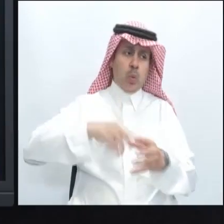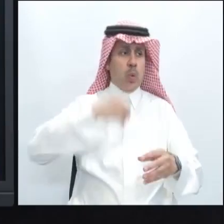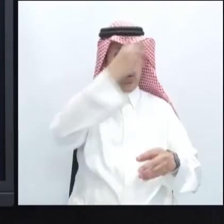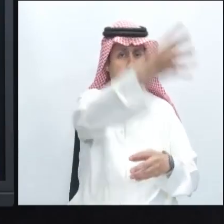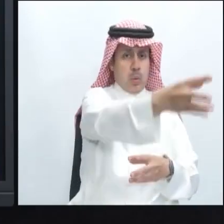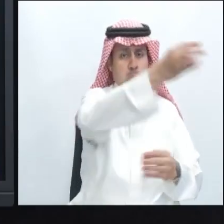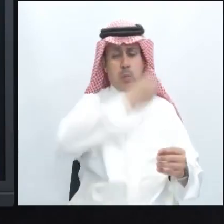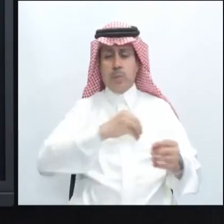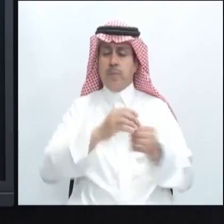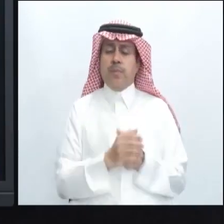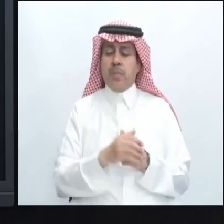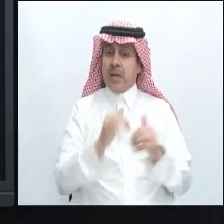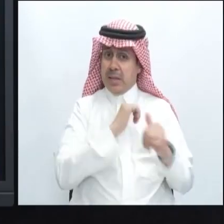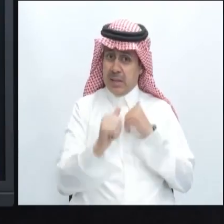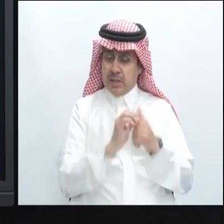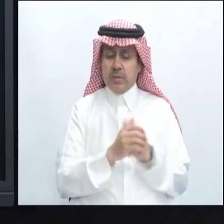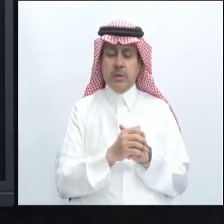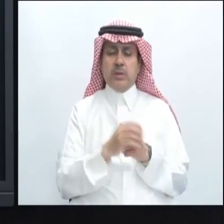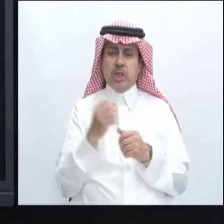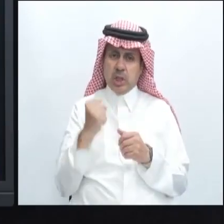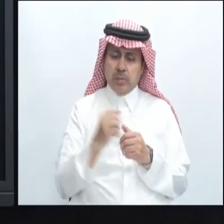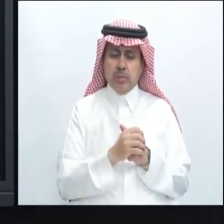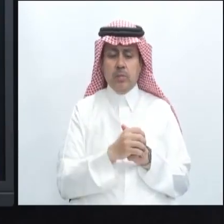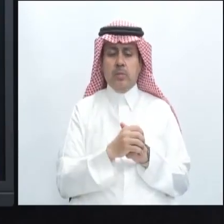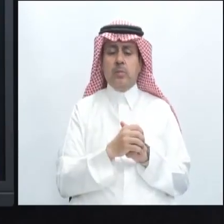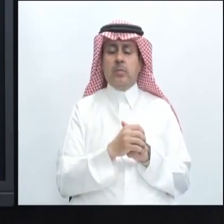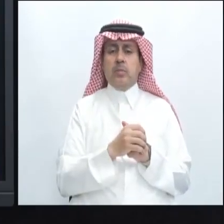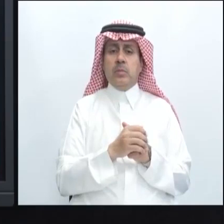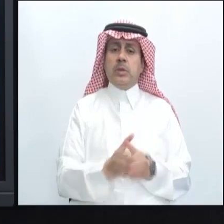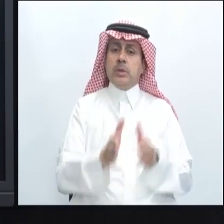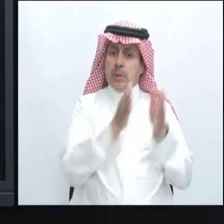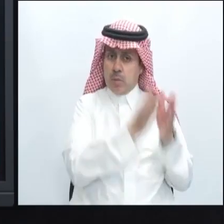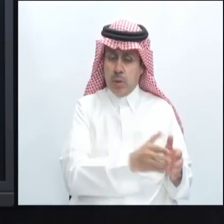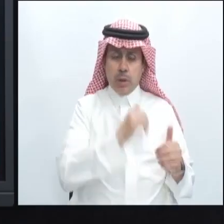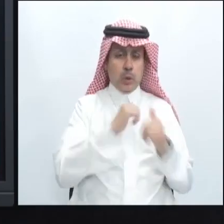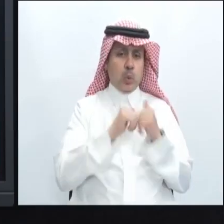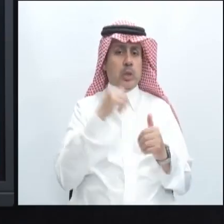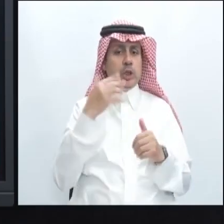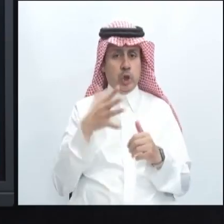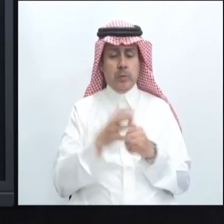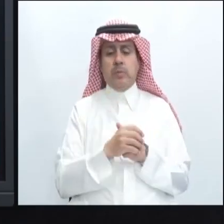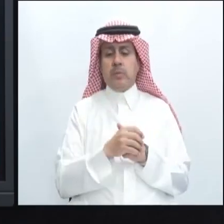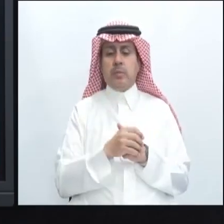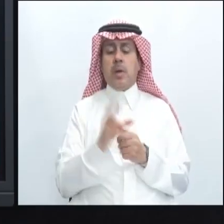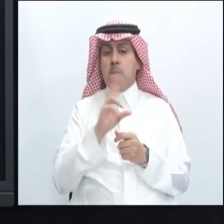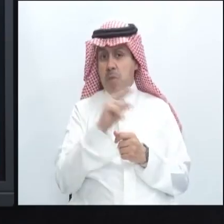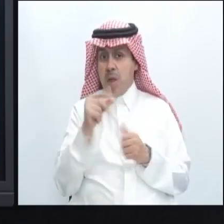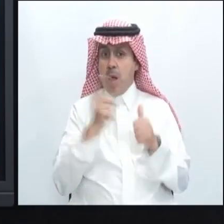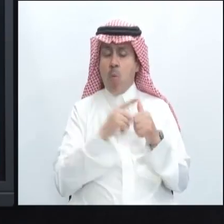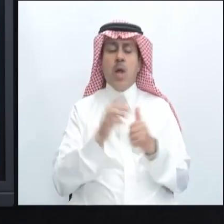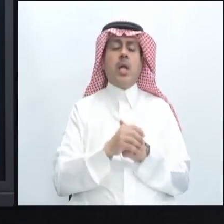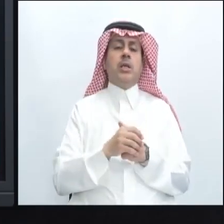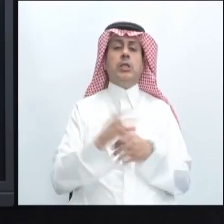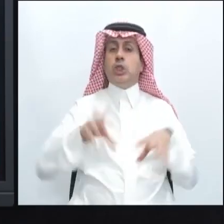الطريقه تكون واجهت مشاكل بعد ذلك تحولنا الى طرق اخرى وهذا هو مثال اول على